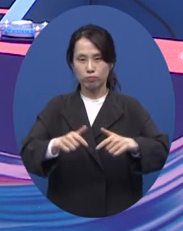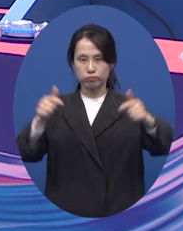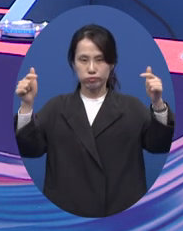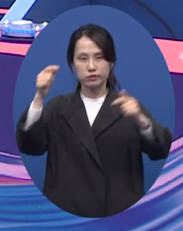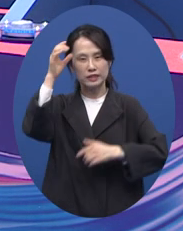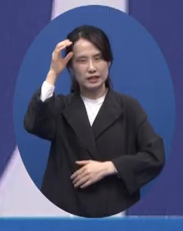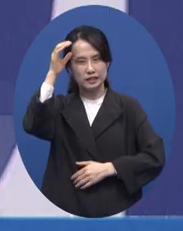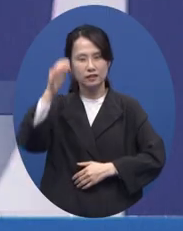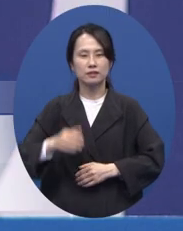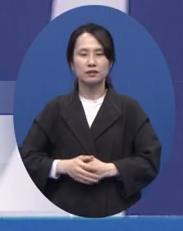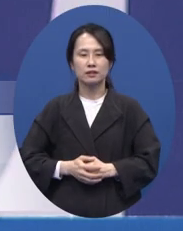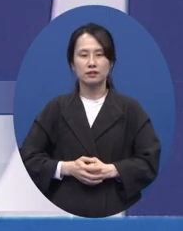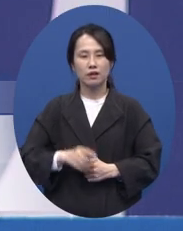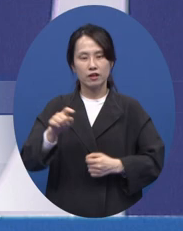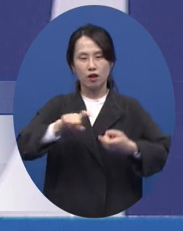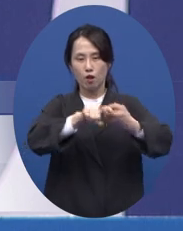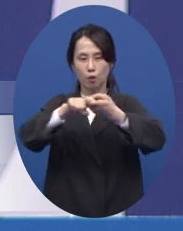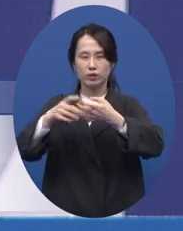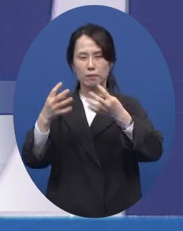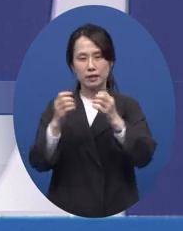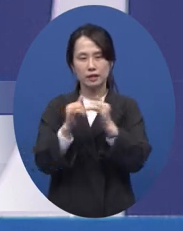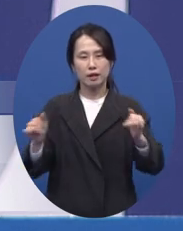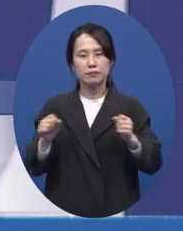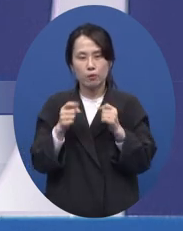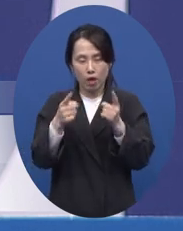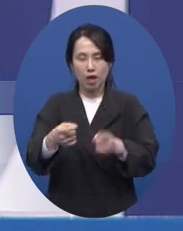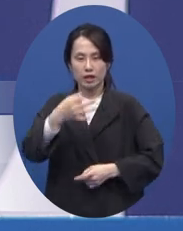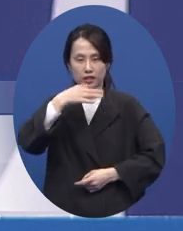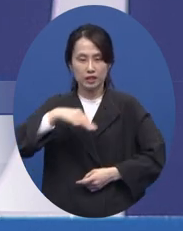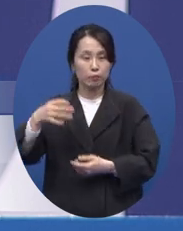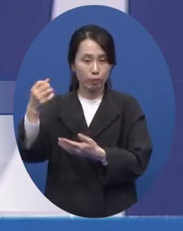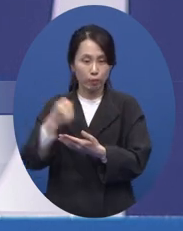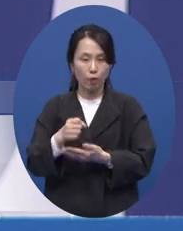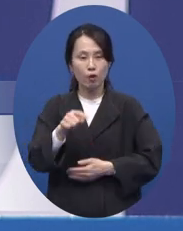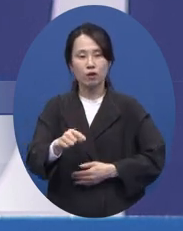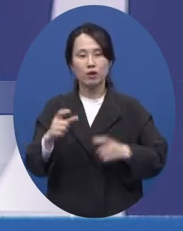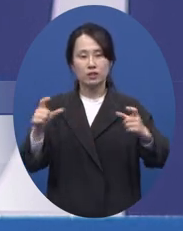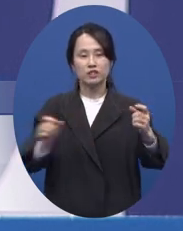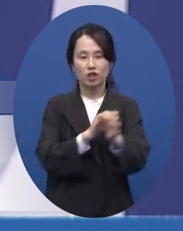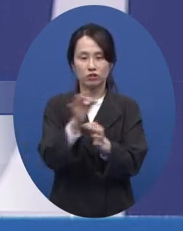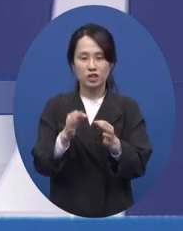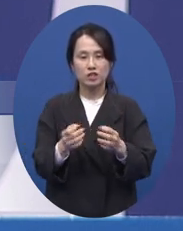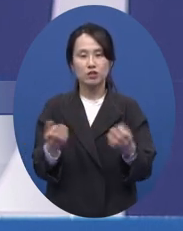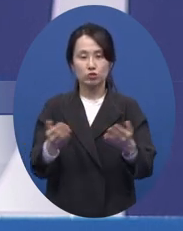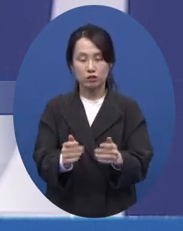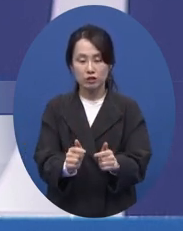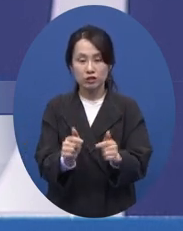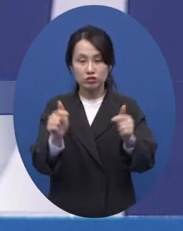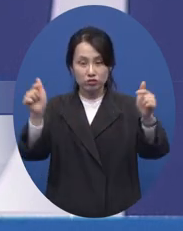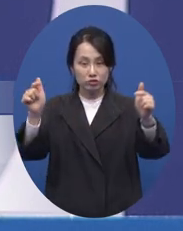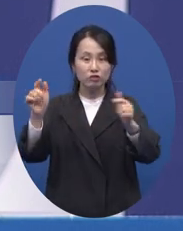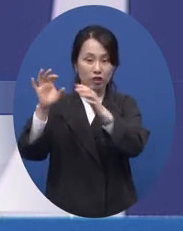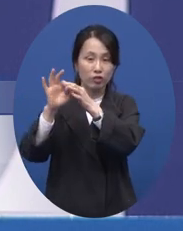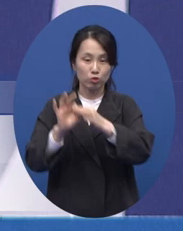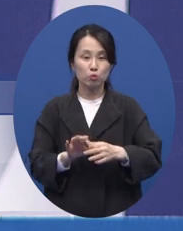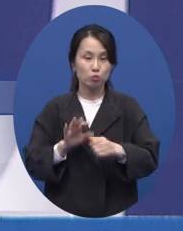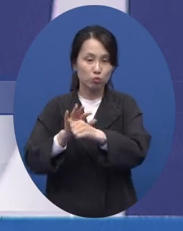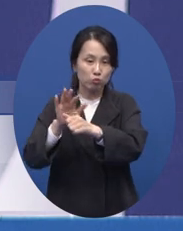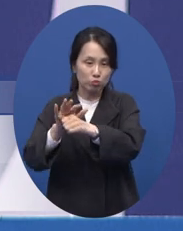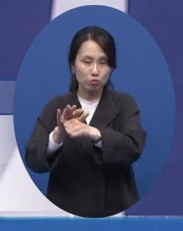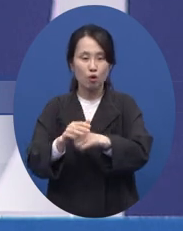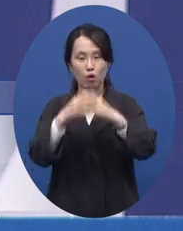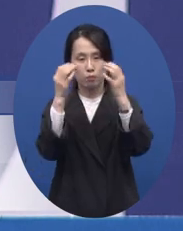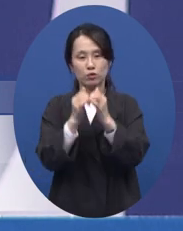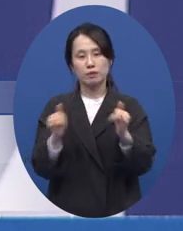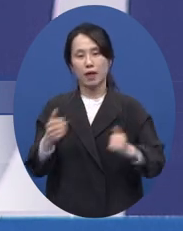설명입니다 어 예 예 연관된 많은 분들께서 꺽기 회와 이익을 얻고 이건 또 지역 경제의 는 일자리 창출로